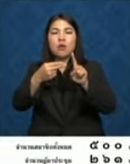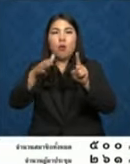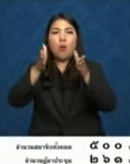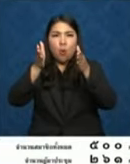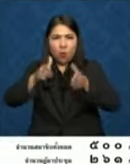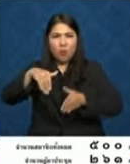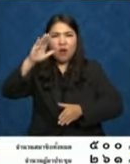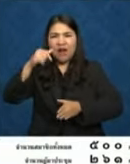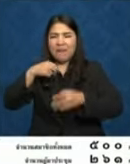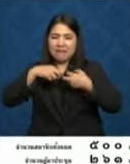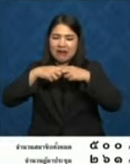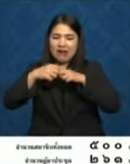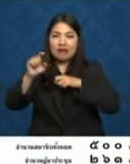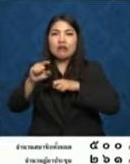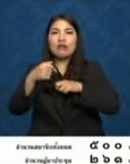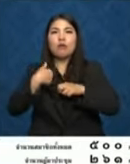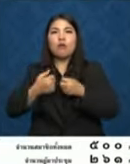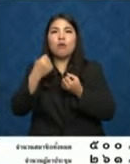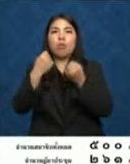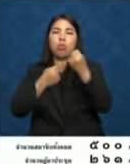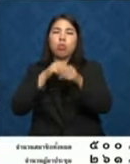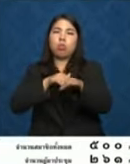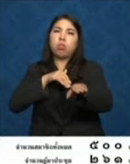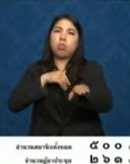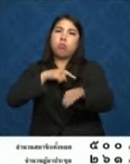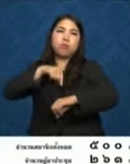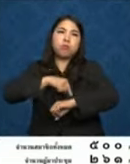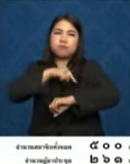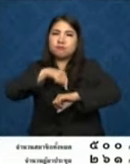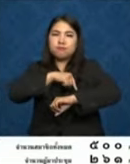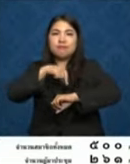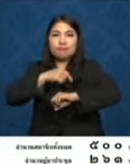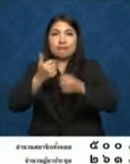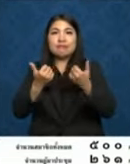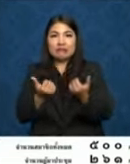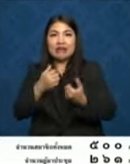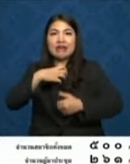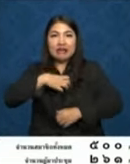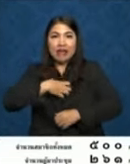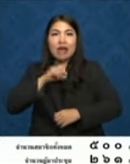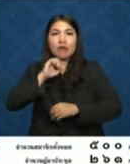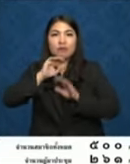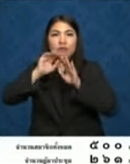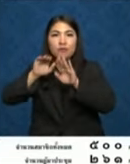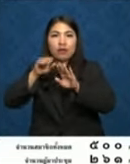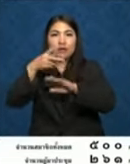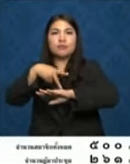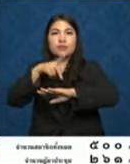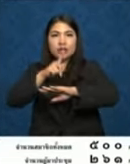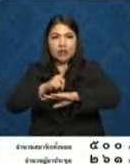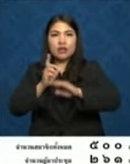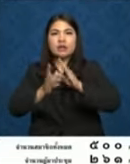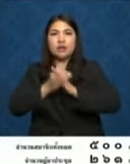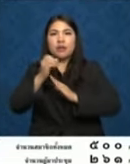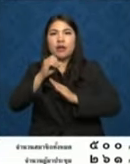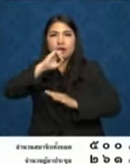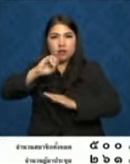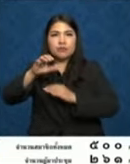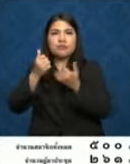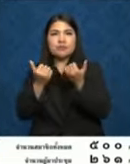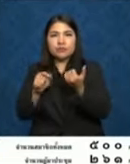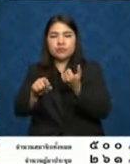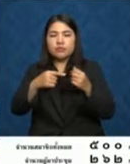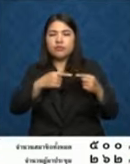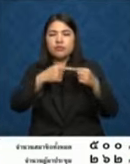าถึงเย็นวันละหลายชั่วโมงอยากจะให้ท่านประธานสภาทำเรื่องถึงกรมทางหลวงชนบททำถึงอำเภอพนัสนิคมถึง